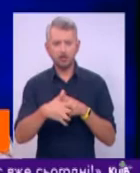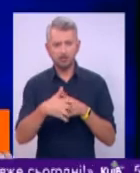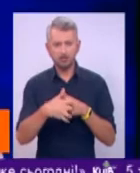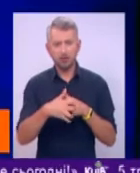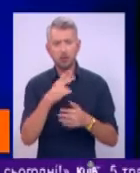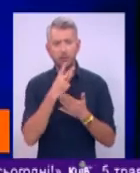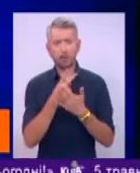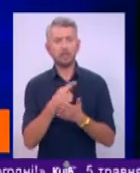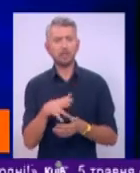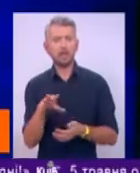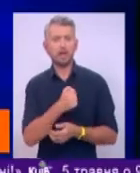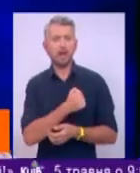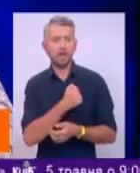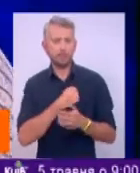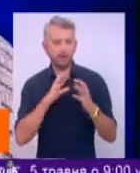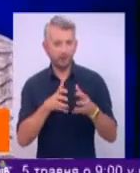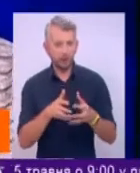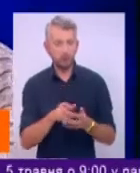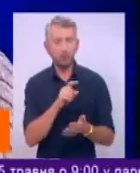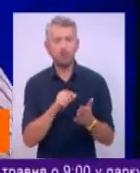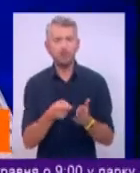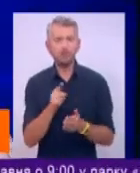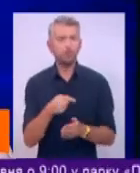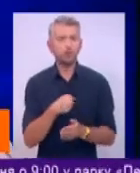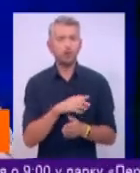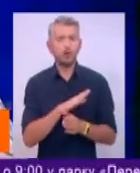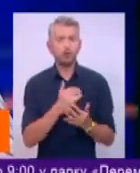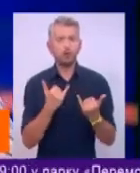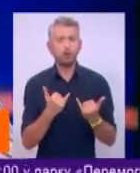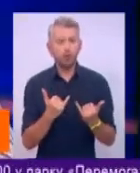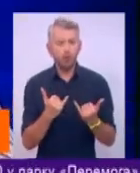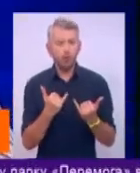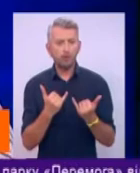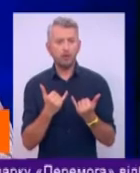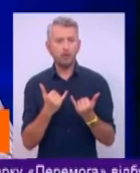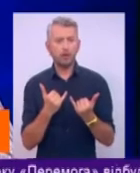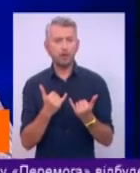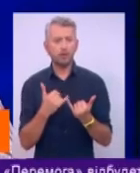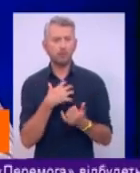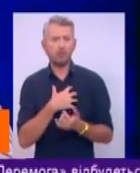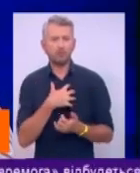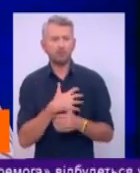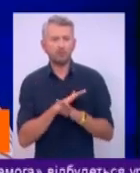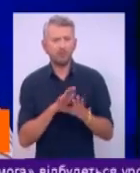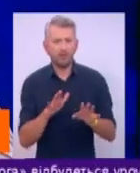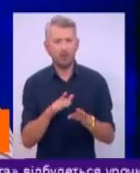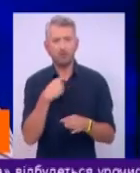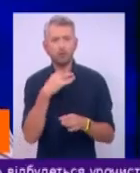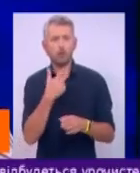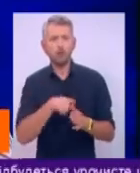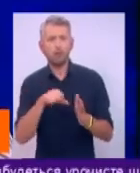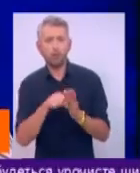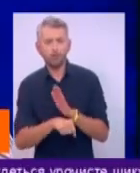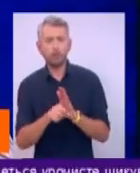показник для всіх армій світу. І питання в тому, що ми на сьогодні для суспільства актуально говорити не стільки про самогубство, скільки